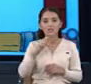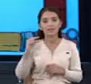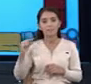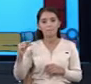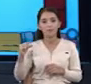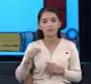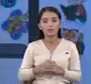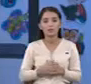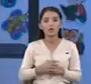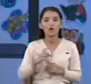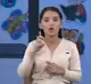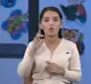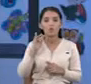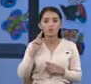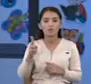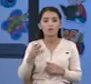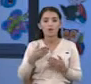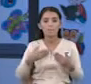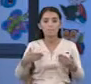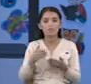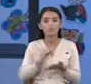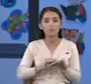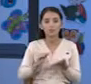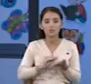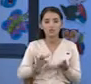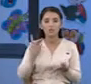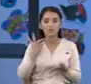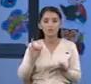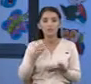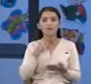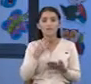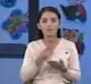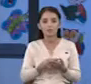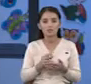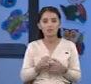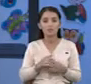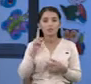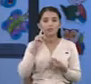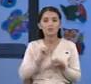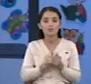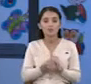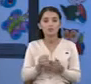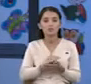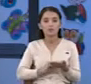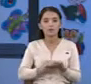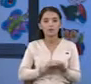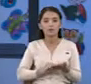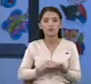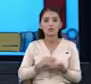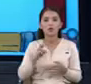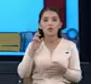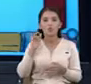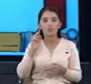и маленькая. Букву мы пишем и видим. Запомнили? Повторите за